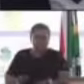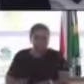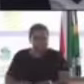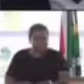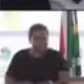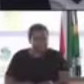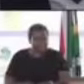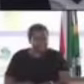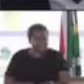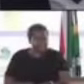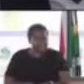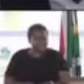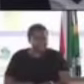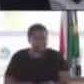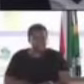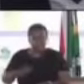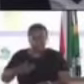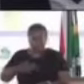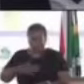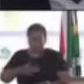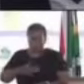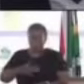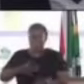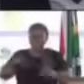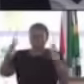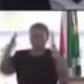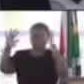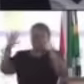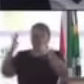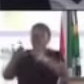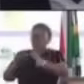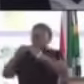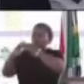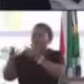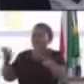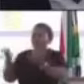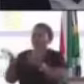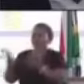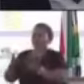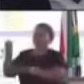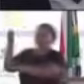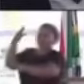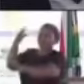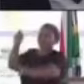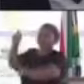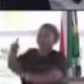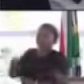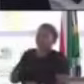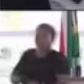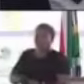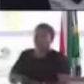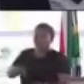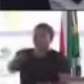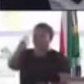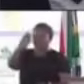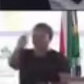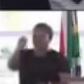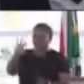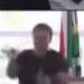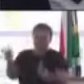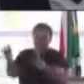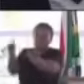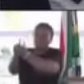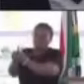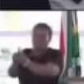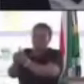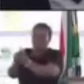ukuthi ngiyawubongela umphakathi wasemkhanyakude Niko, nangzo bambisa na